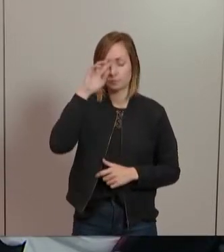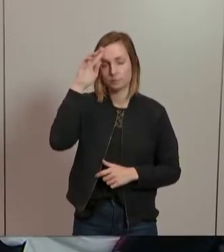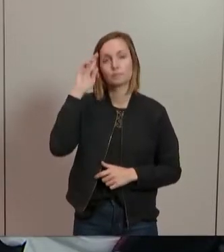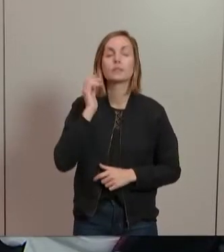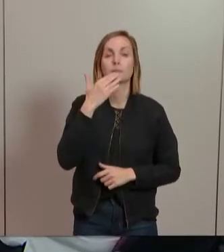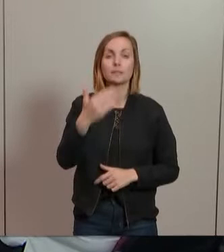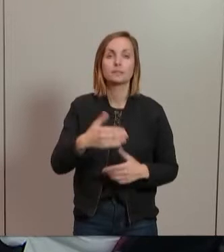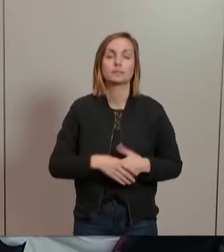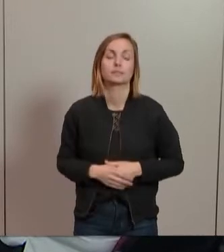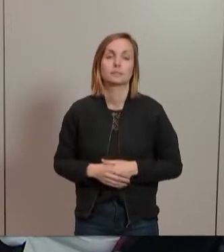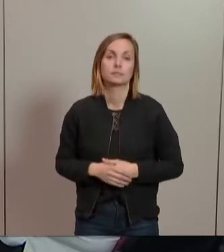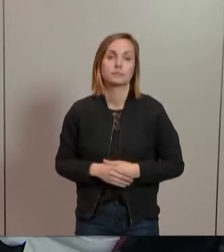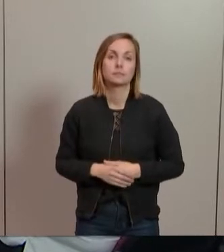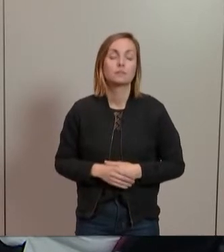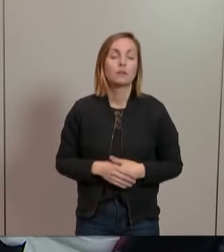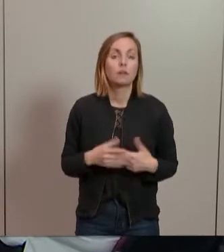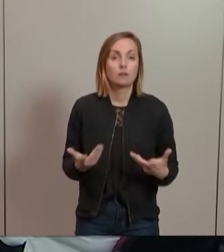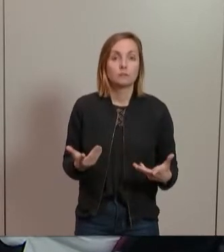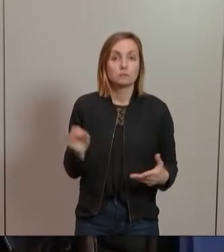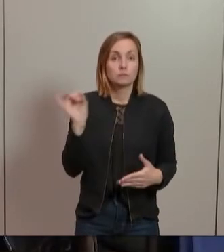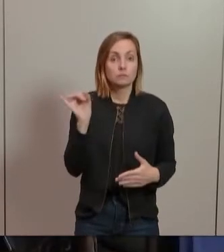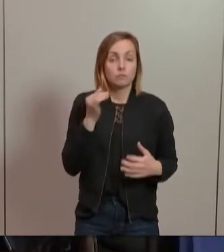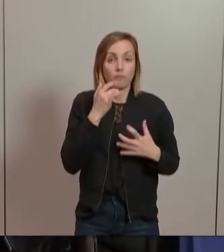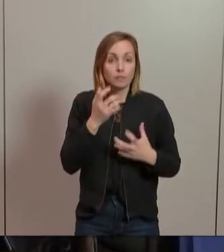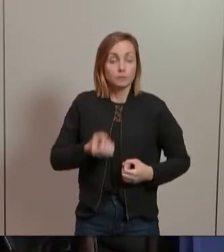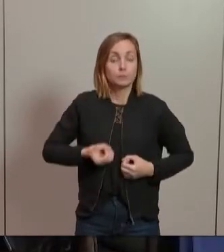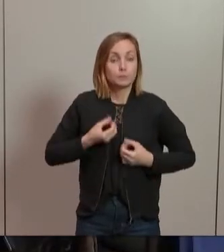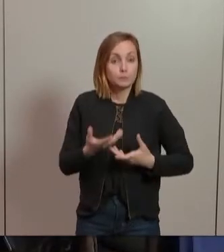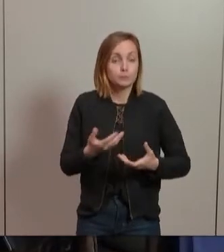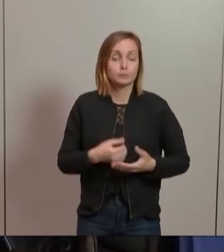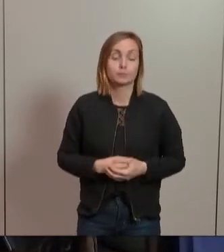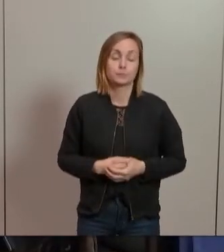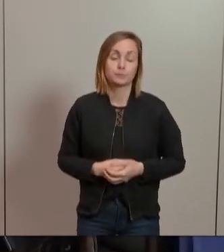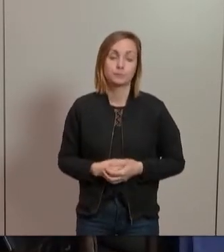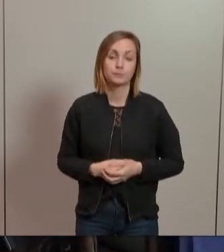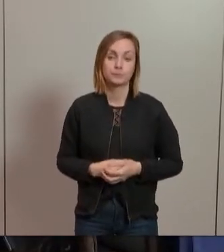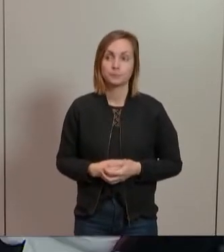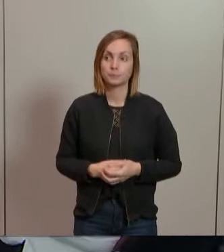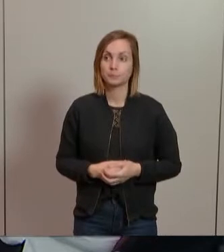2024. Merci. Y a-t-il une intervention concernant cette délibération ?